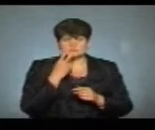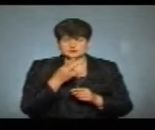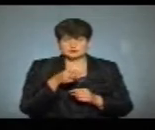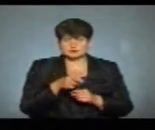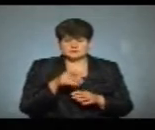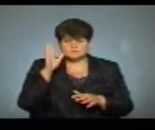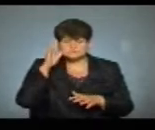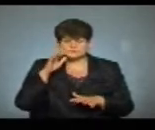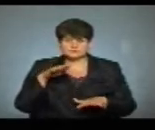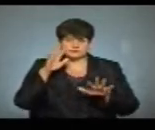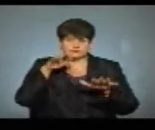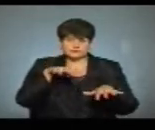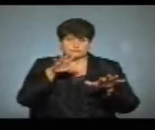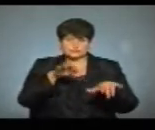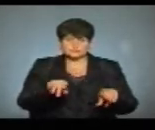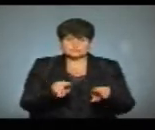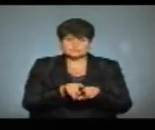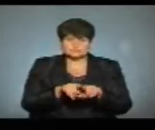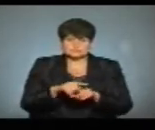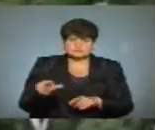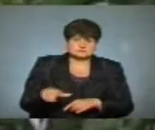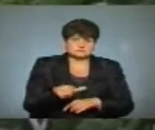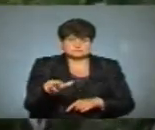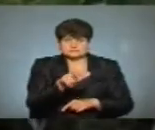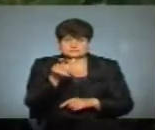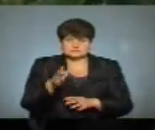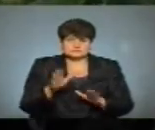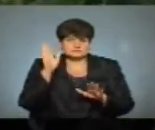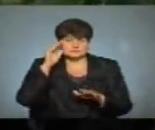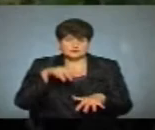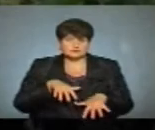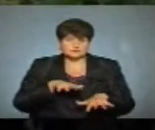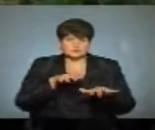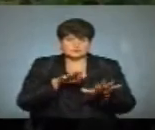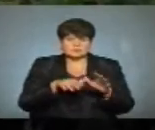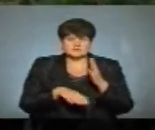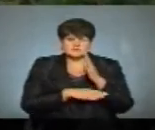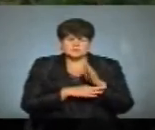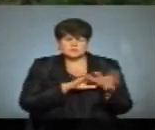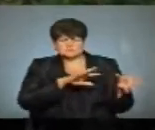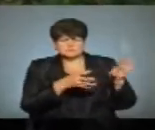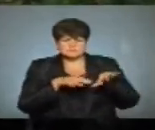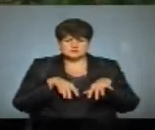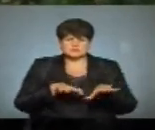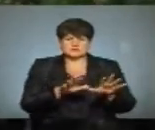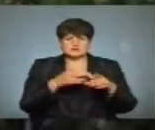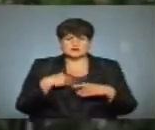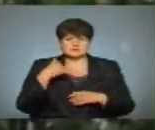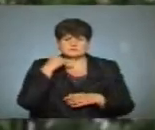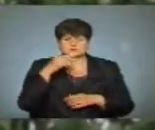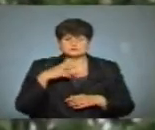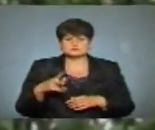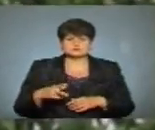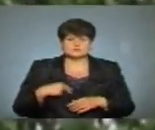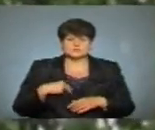там несе така, ну просто як стіна йшла тої води, і ті дерева несло. Я тоді до дочки перезвонила, а